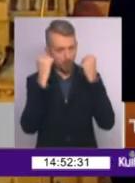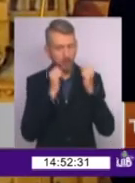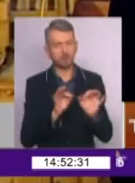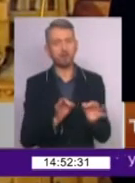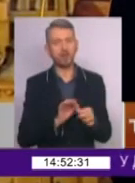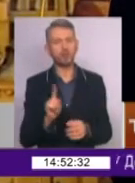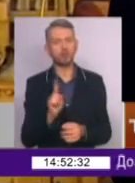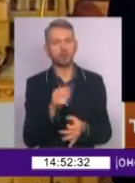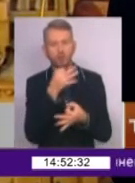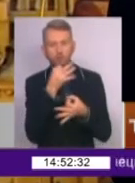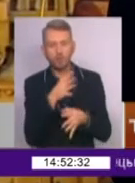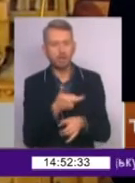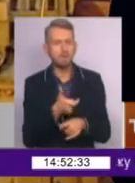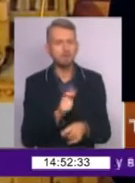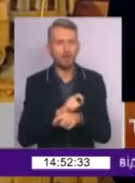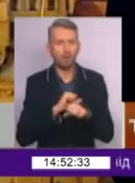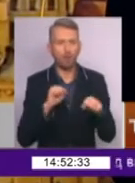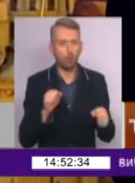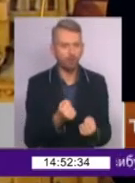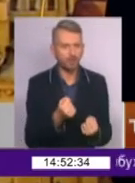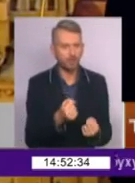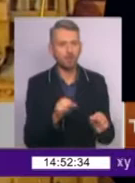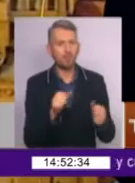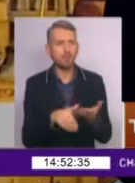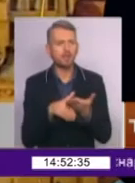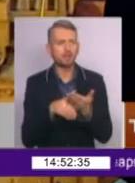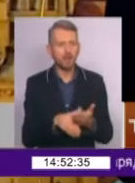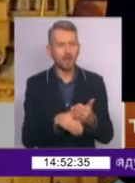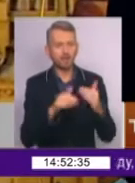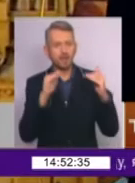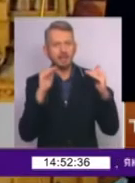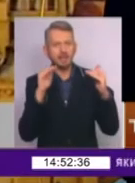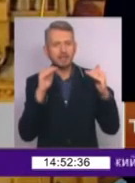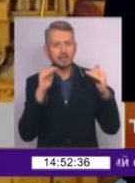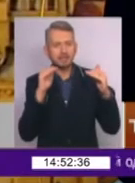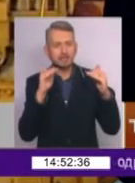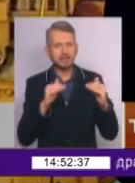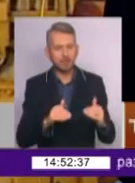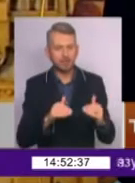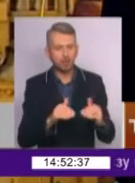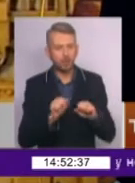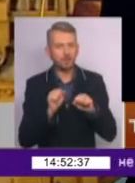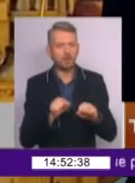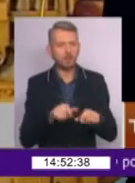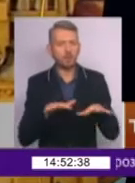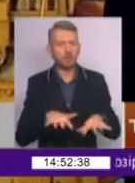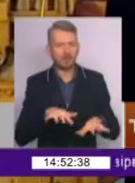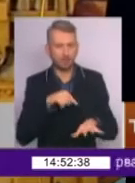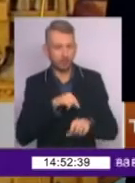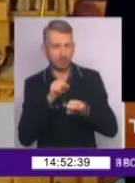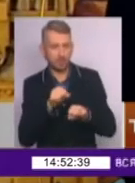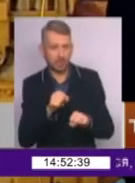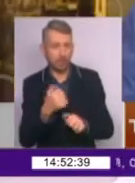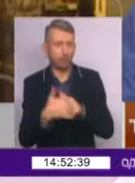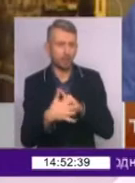що будь-яке переохолодження може сприяти зниженню місцевого захисту місцевого імунітету, тому